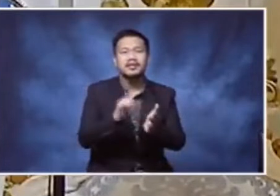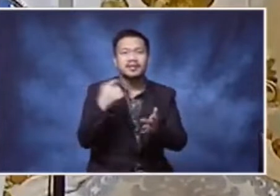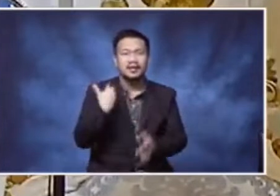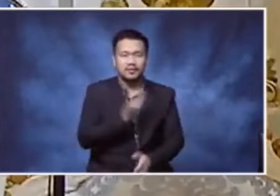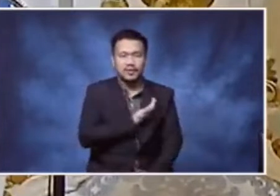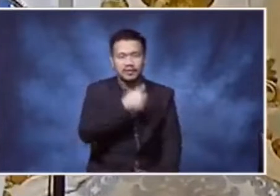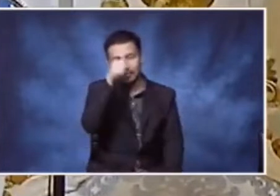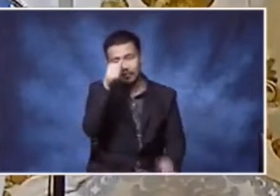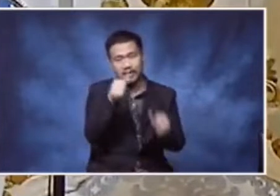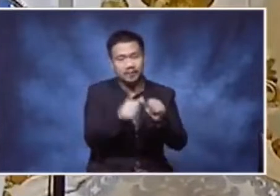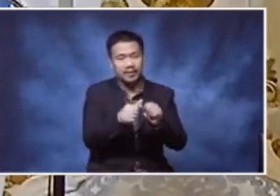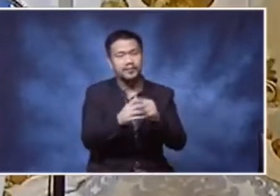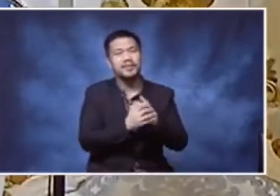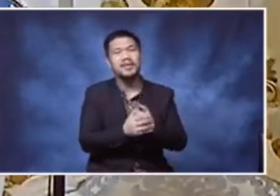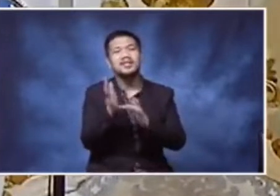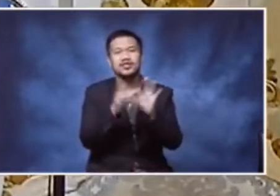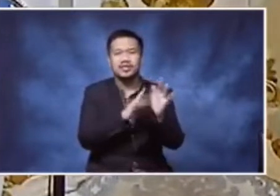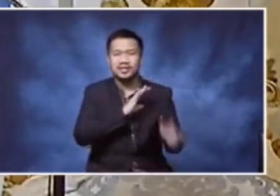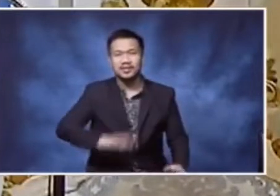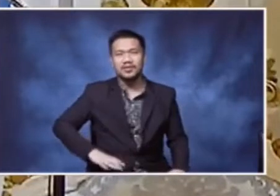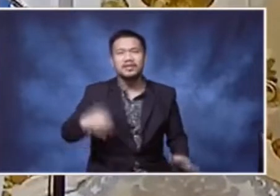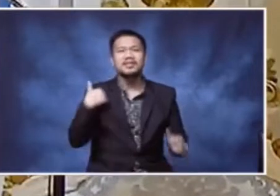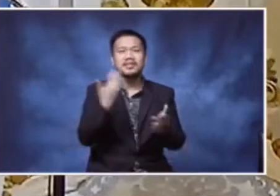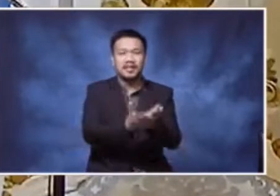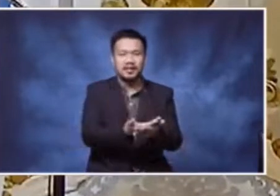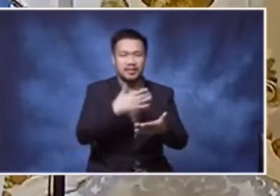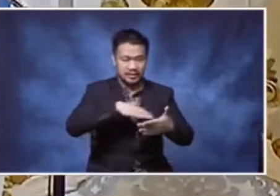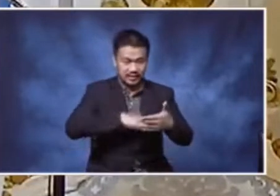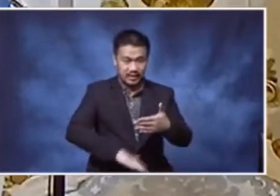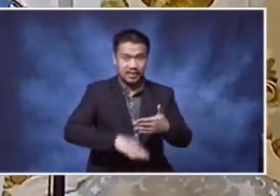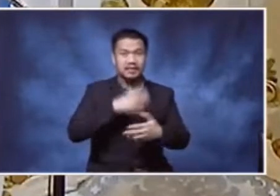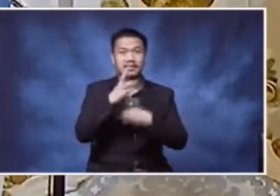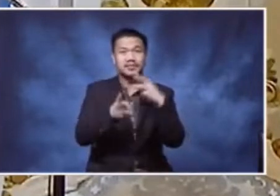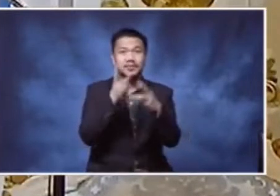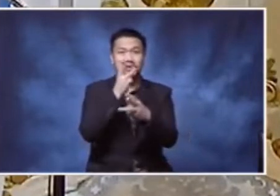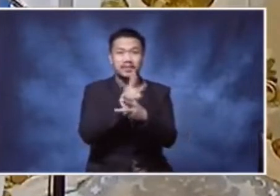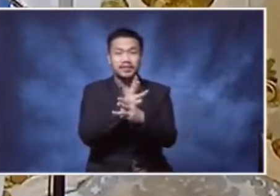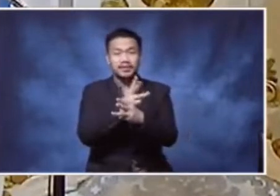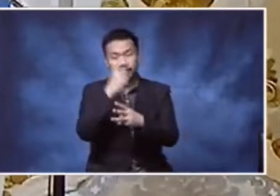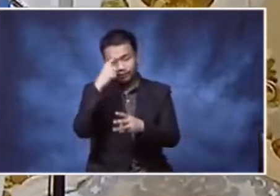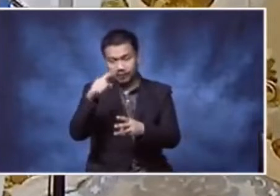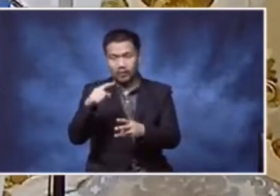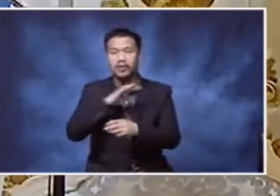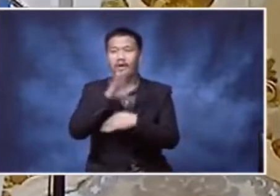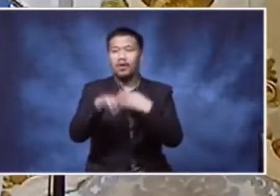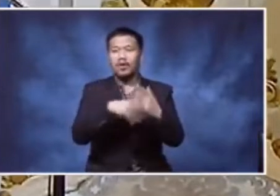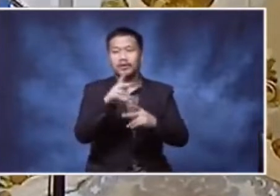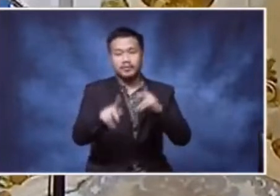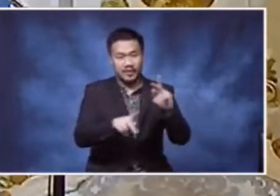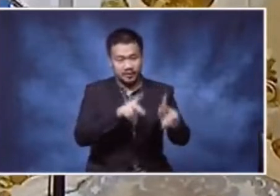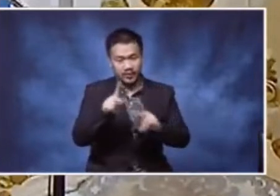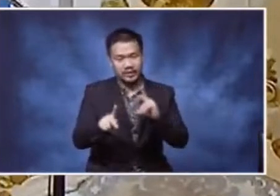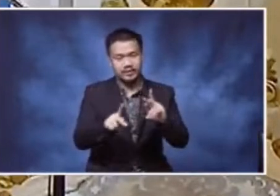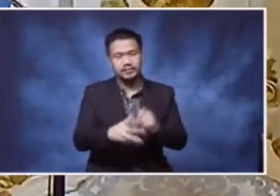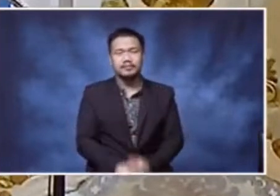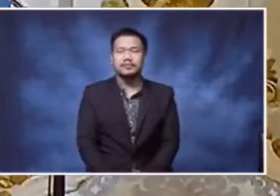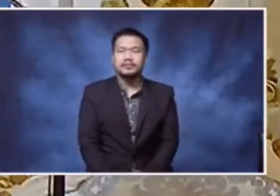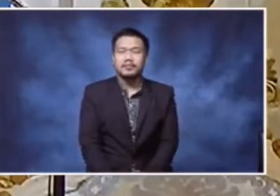natin. Si Kristo'y dumating, isinilang siya sa mundo para po sa lahat ng mga